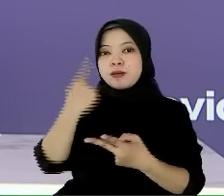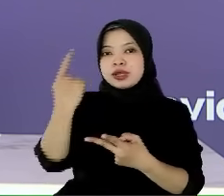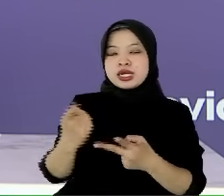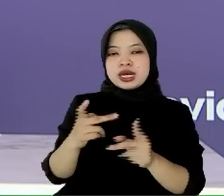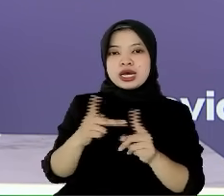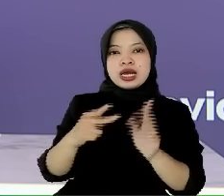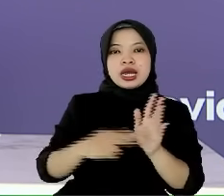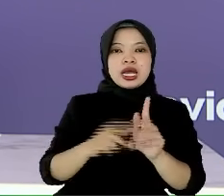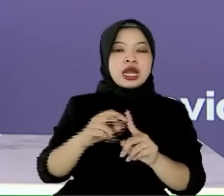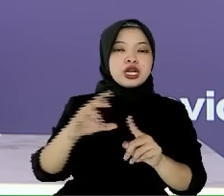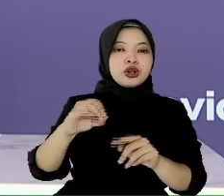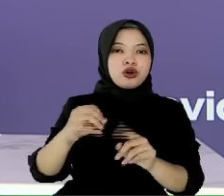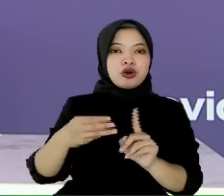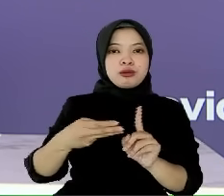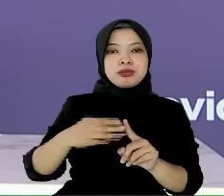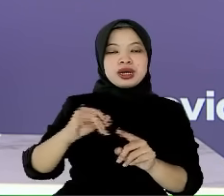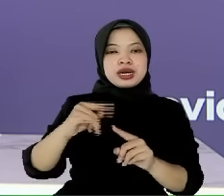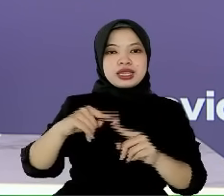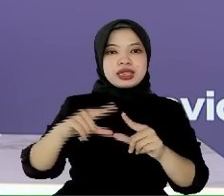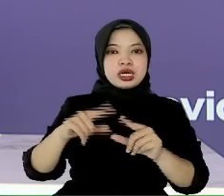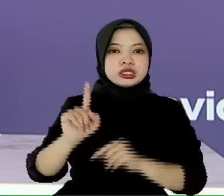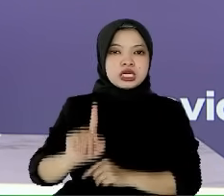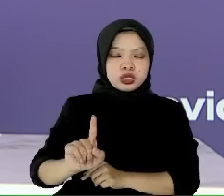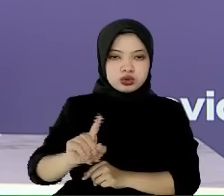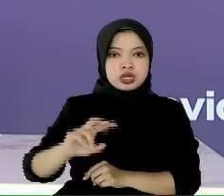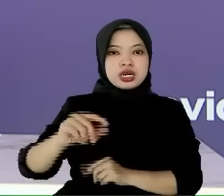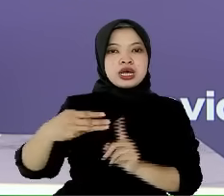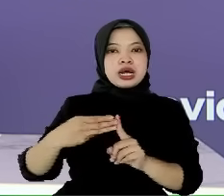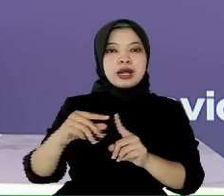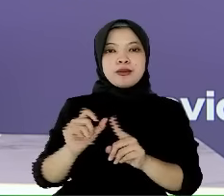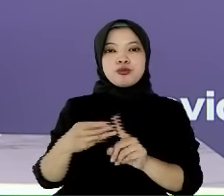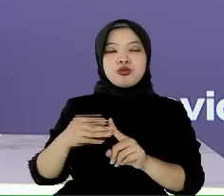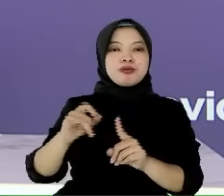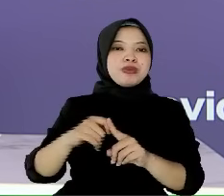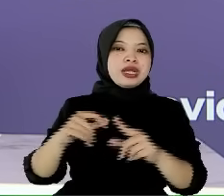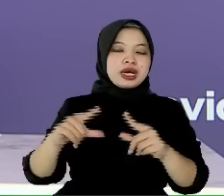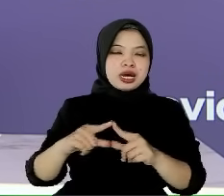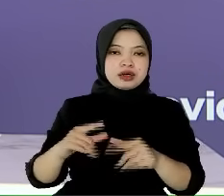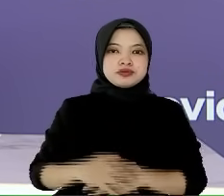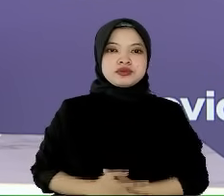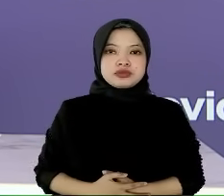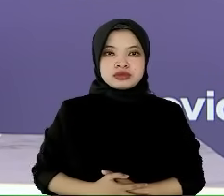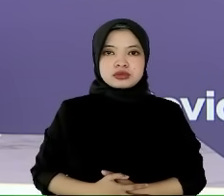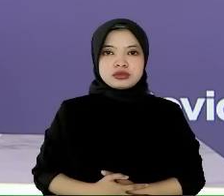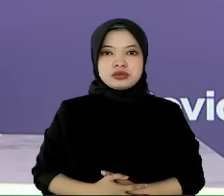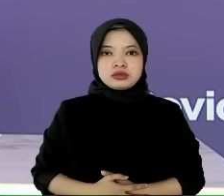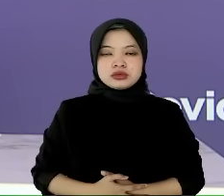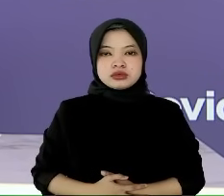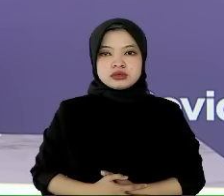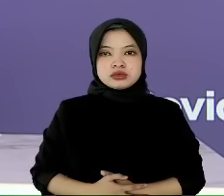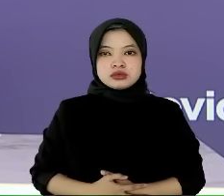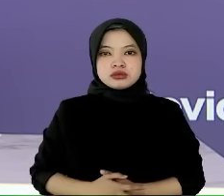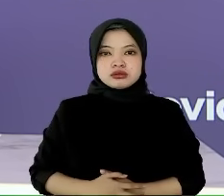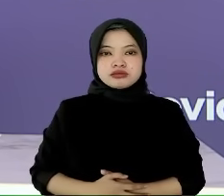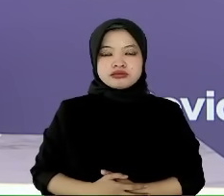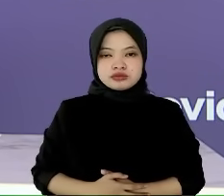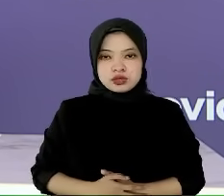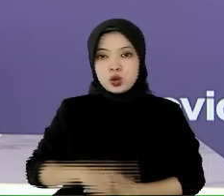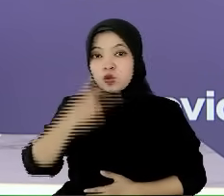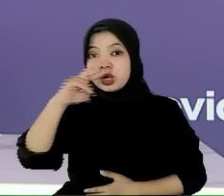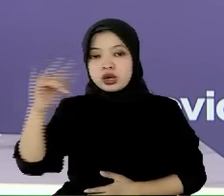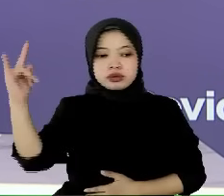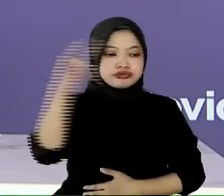dari hendroberita1.com dan Dian Republika. Penerbangan dari luar negeri ke Bali kembali dibuka